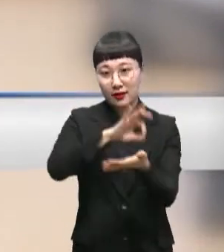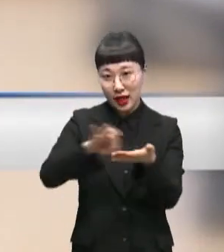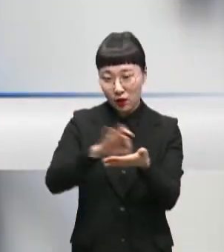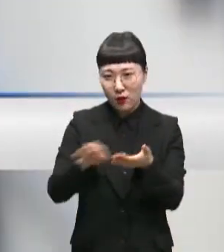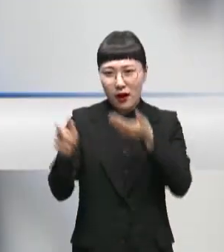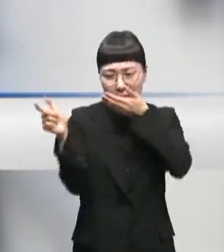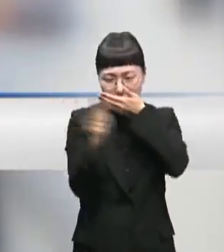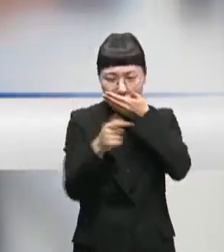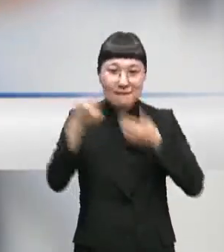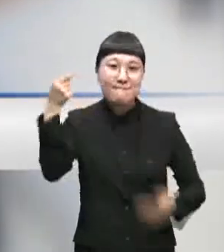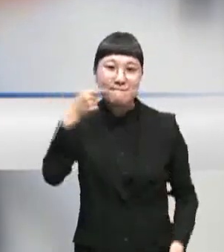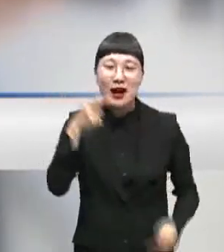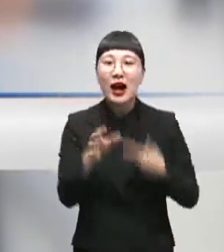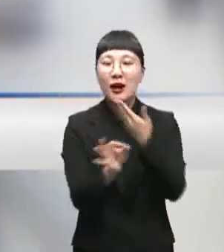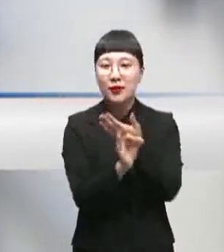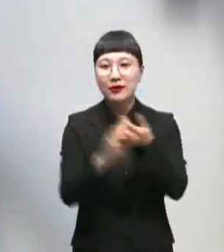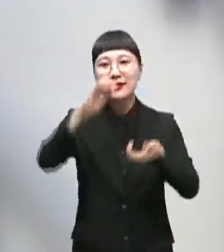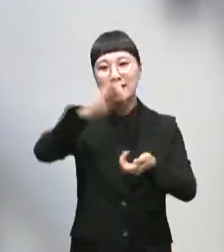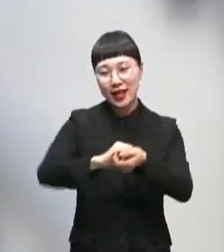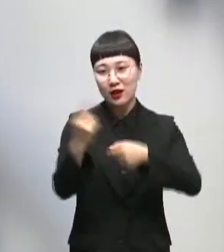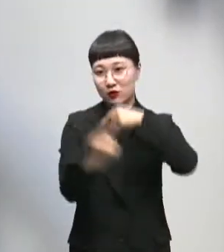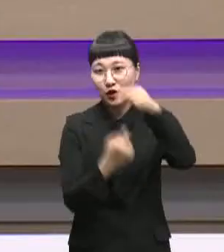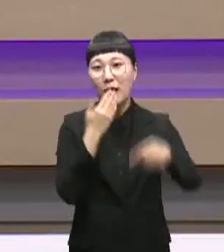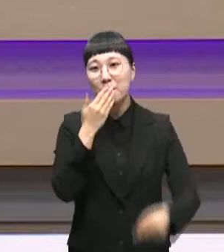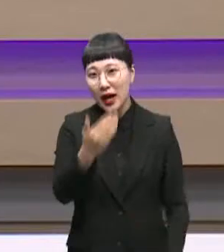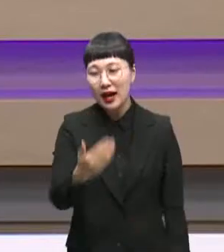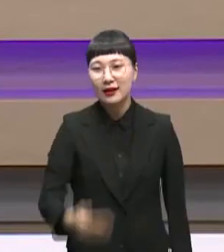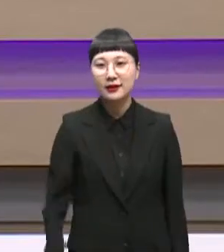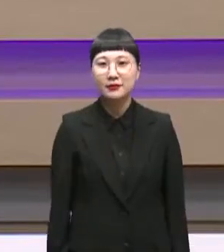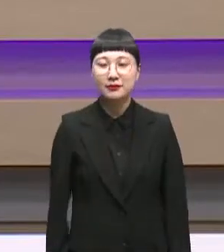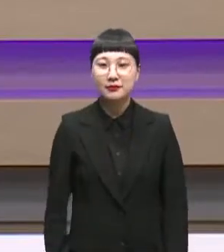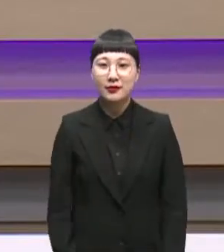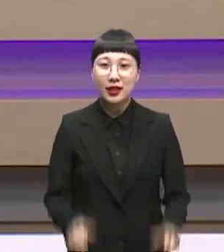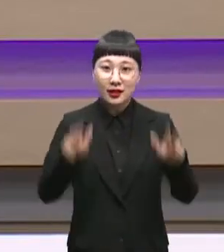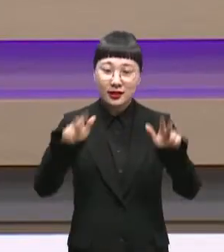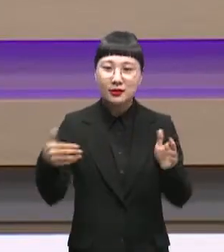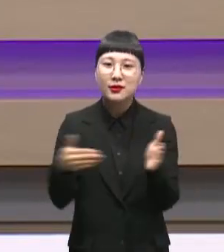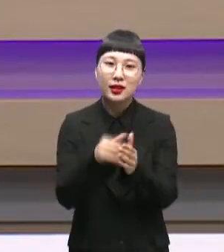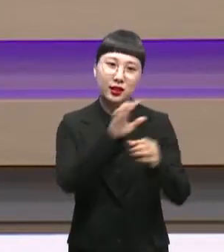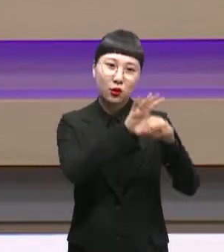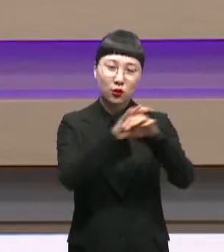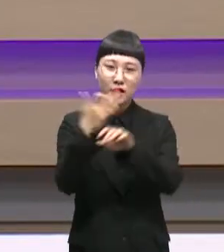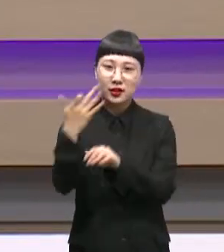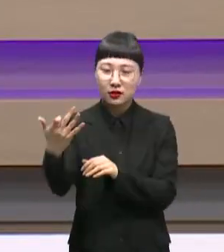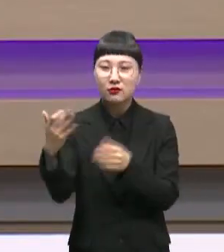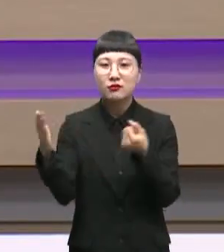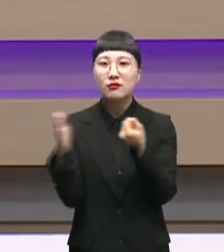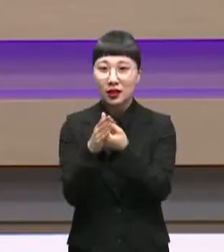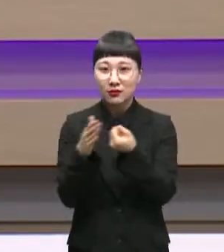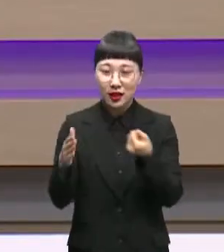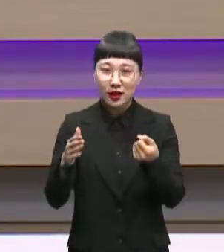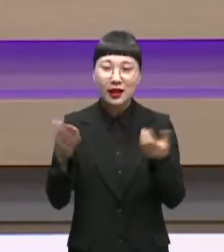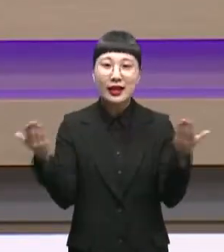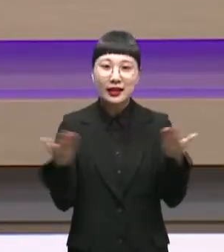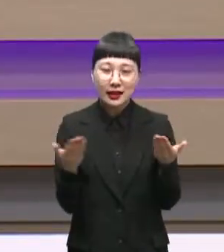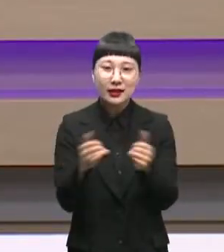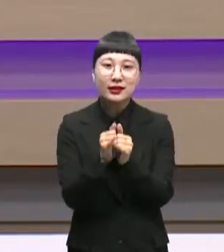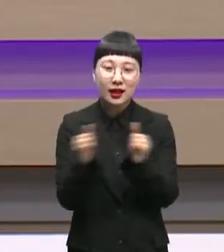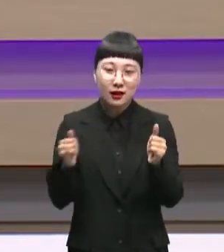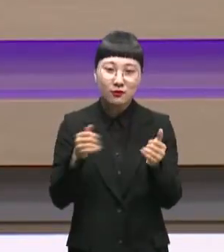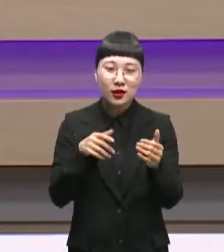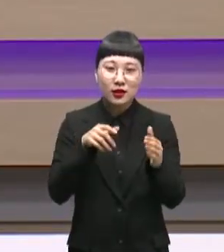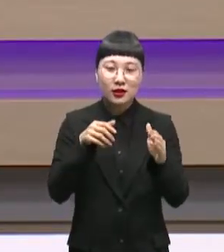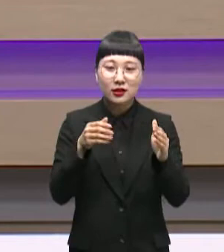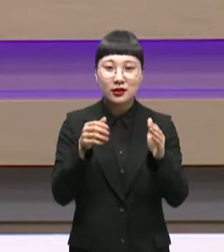방이 지침에 따라 제 안쪽으로 운영을 허가 있습니다 4 그동안 코로나 일고 여파로 이 직장 운동부 선수들이 훈련할 공간이 없어서